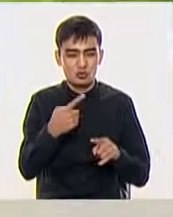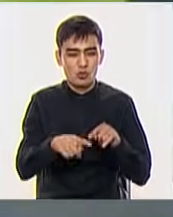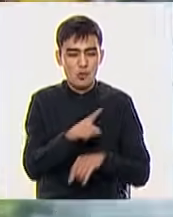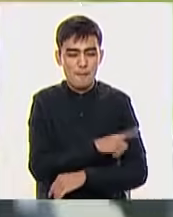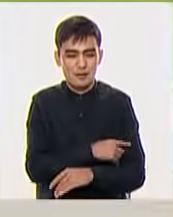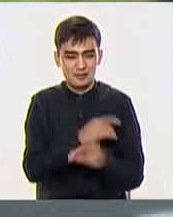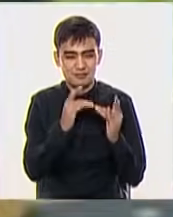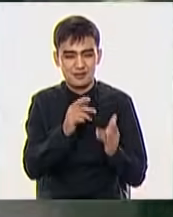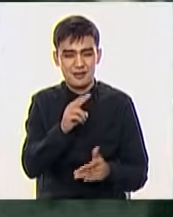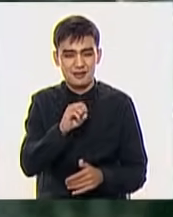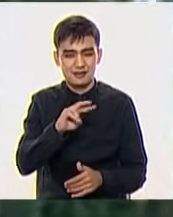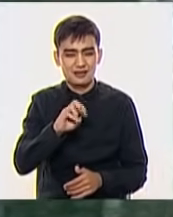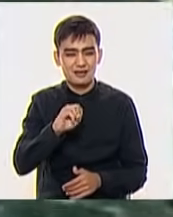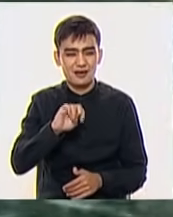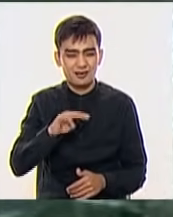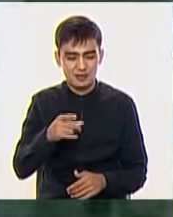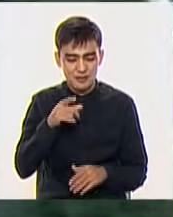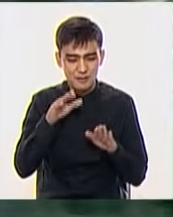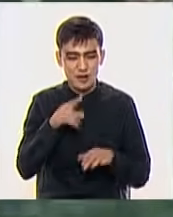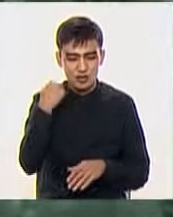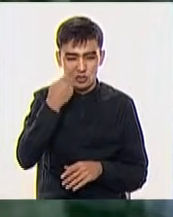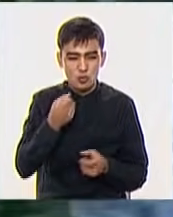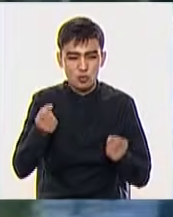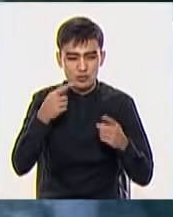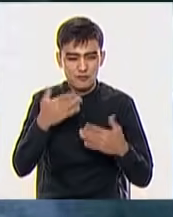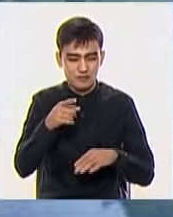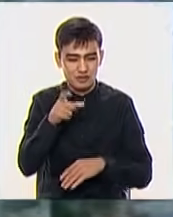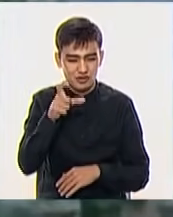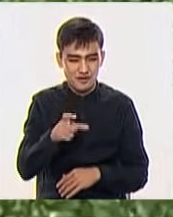больницах Казани. Правоохранители установили личность, открывшую